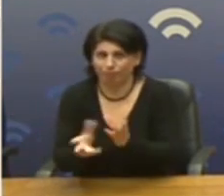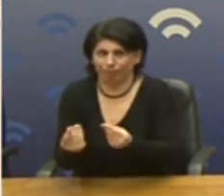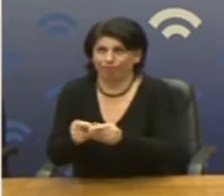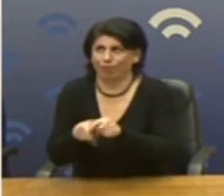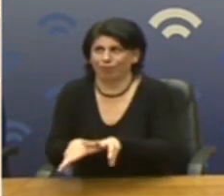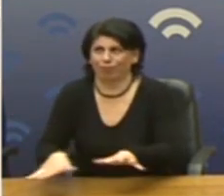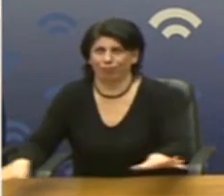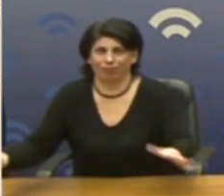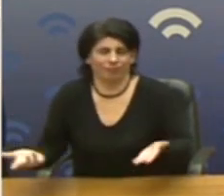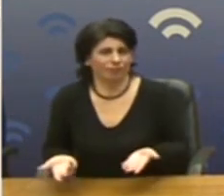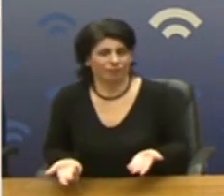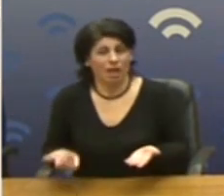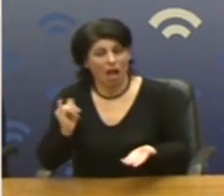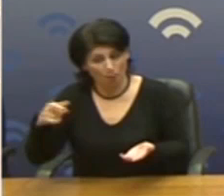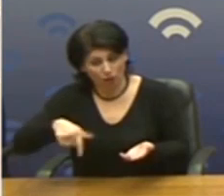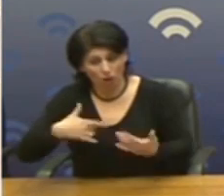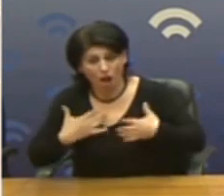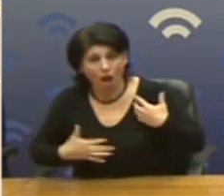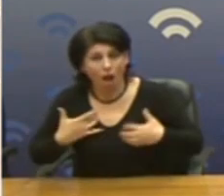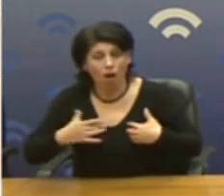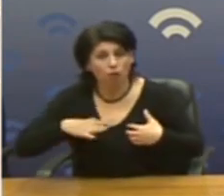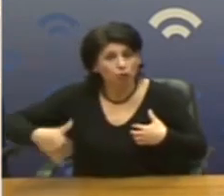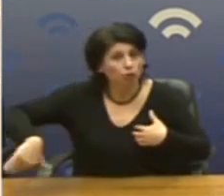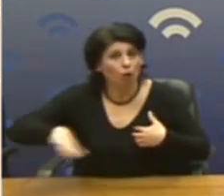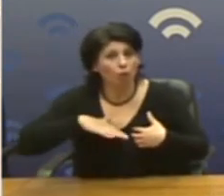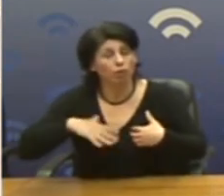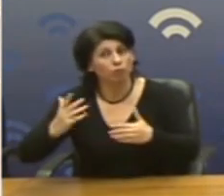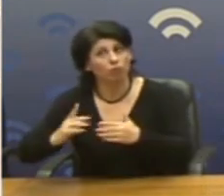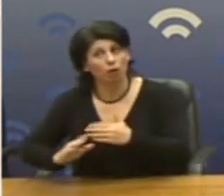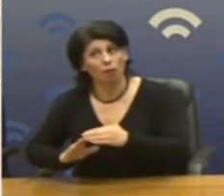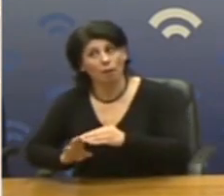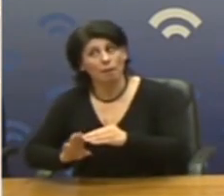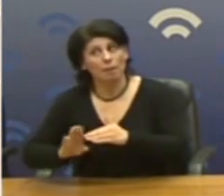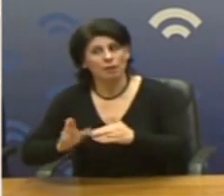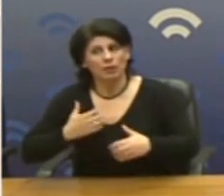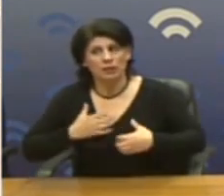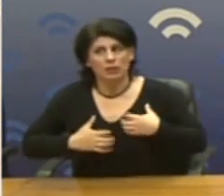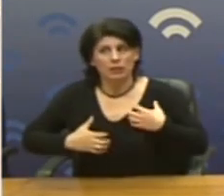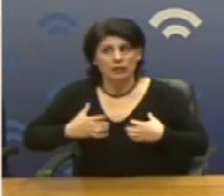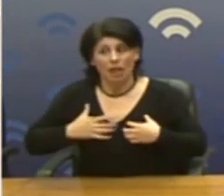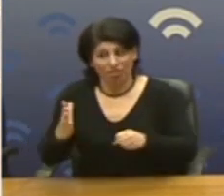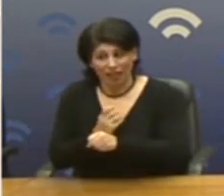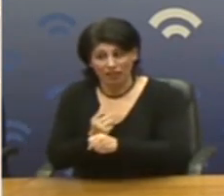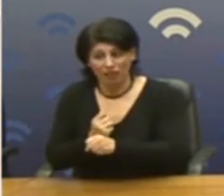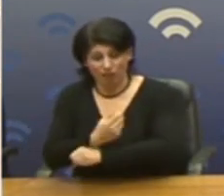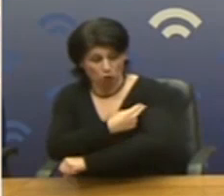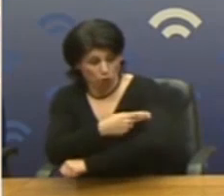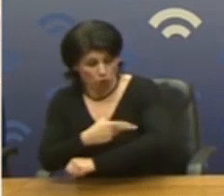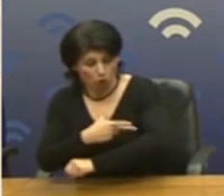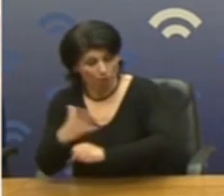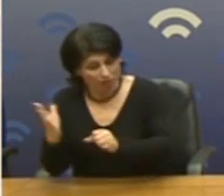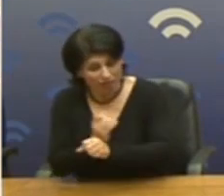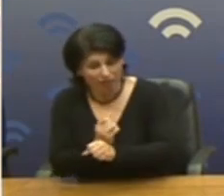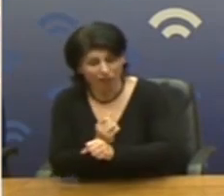και τώρα που η αγωνία του λαού κορυφώνεται, αν καταφέρει το δημόσιο σύστημα υγείας να ανταποκριθεί σε